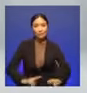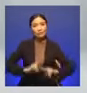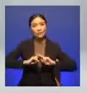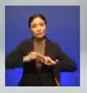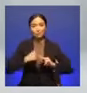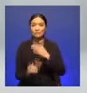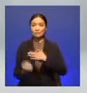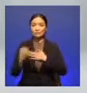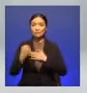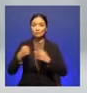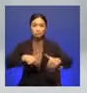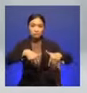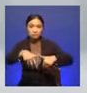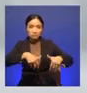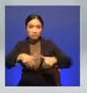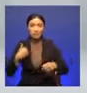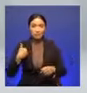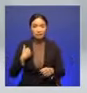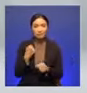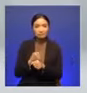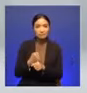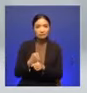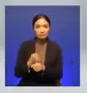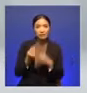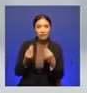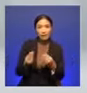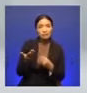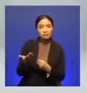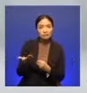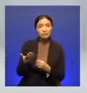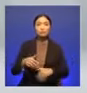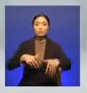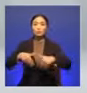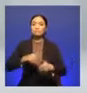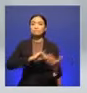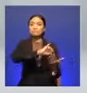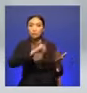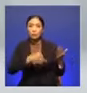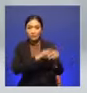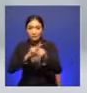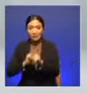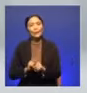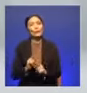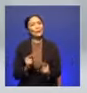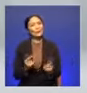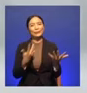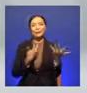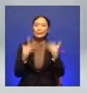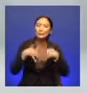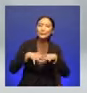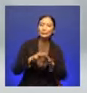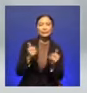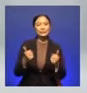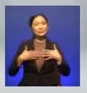ความเข้มแข็งของชุมชนแล้วก็การสร้างให้พื้นที่ชุมชนท้องถิ่นต่างๆมีความน่าอยู่นะคะมีความเข้มแข็ง